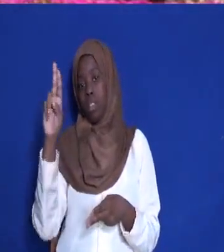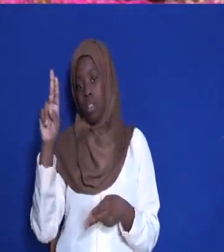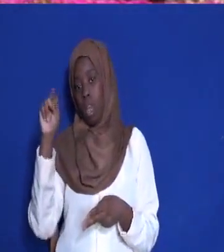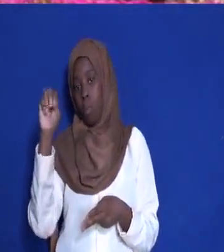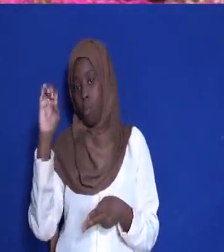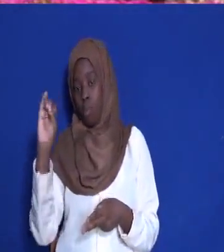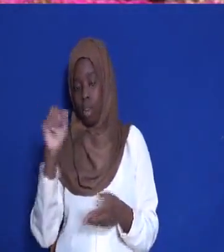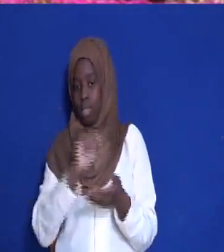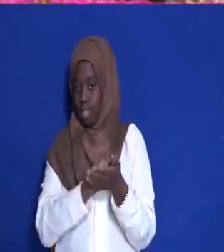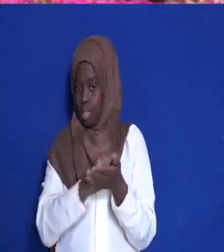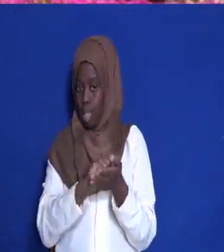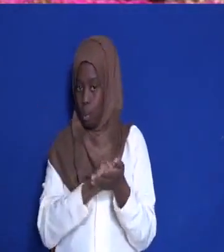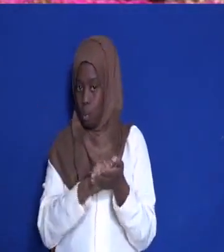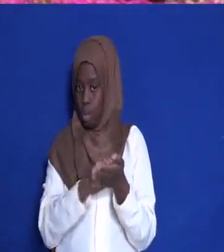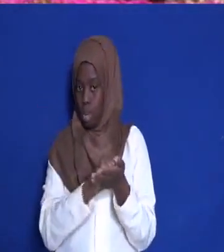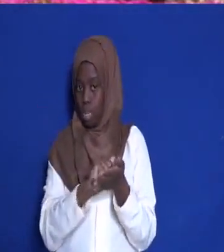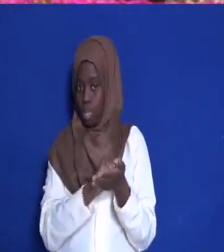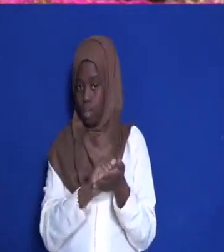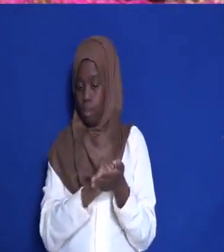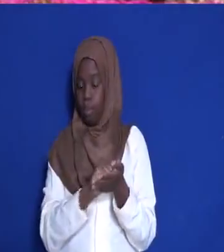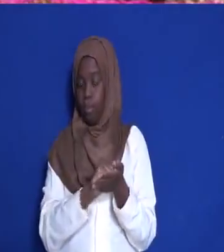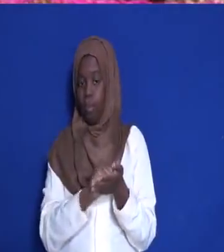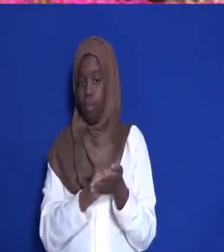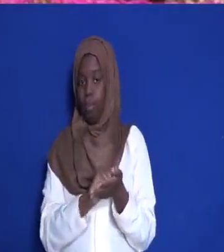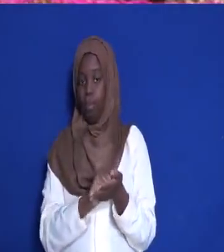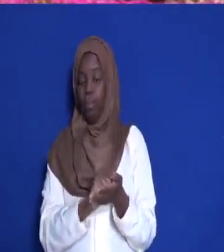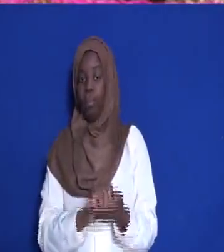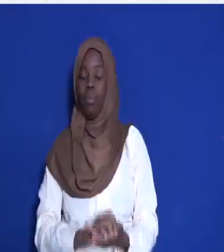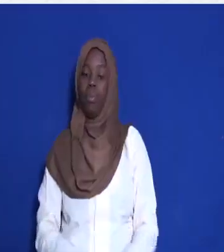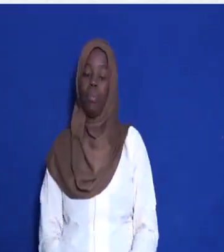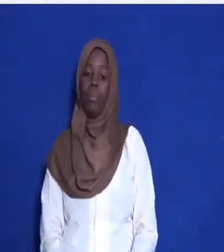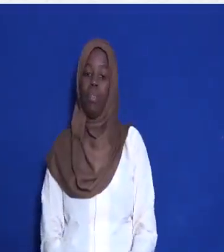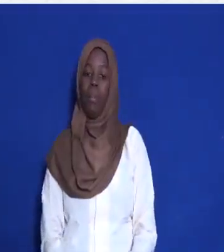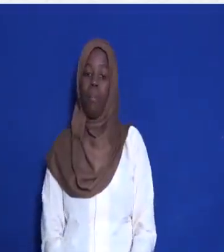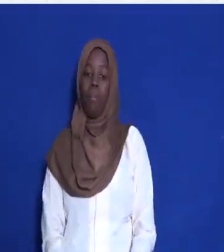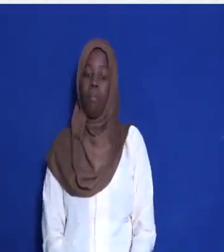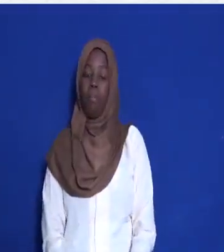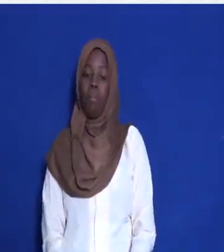sabuni. Sabuni. Sabuni.